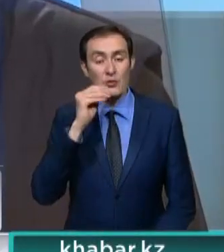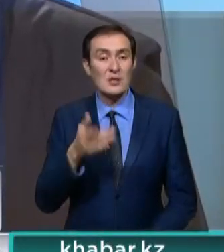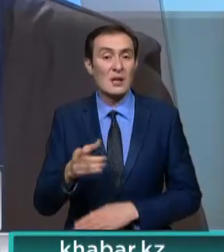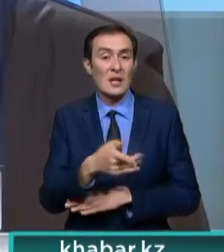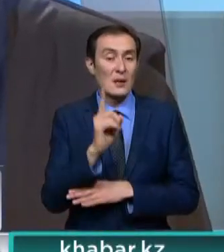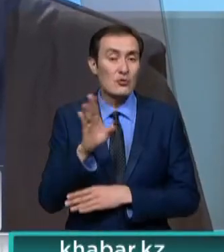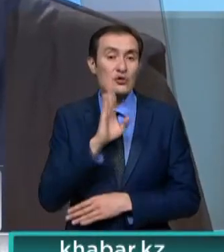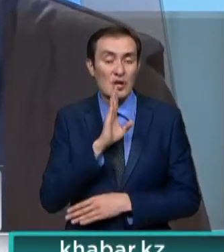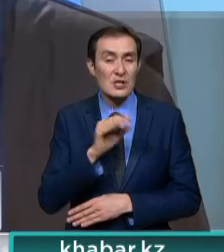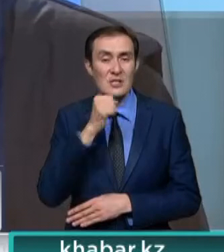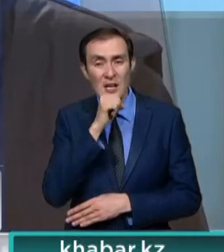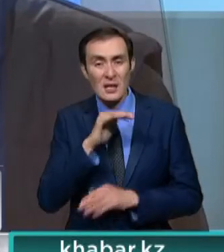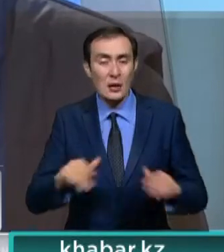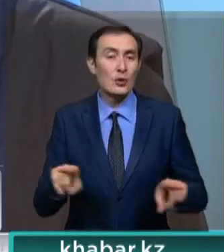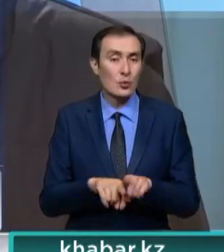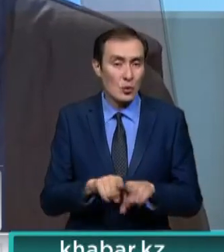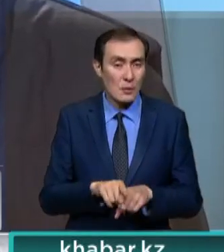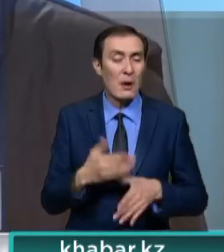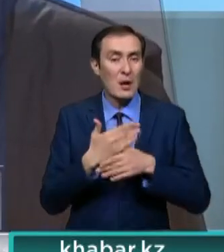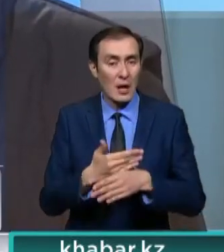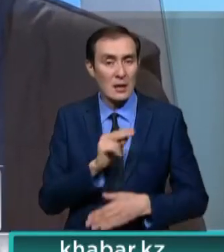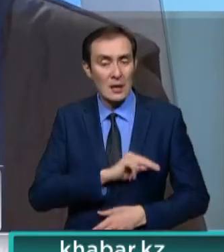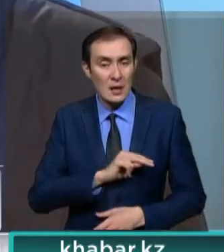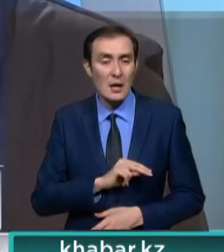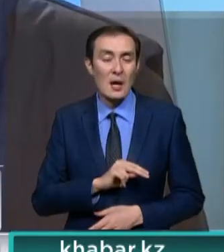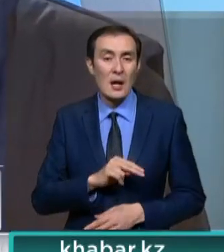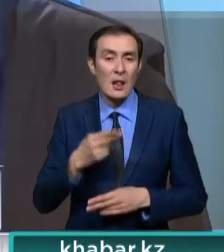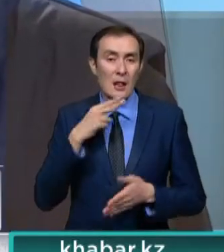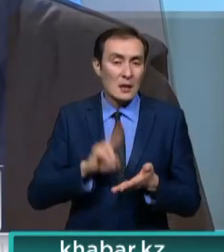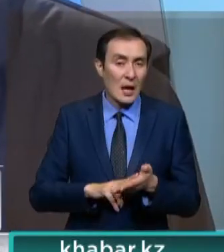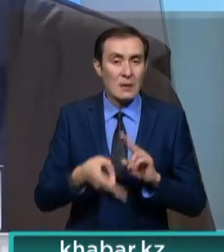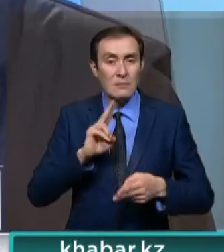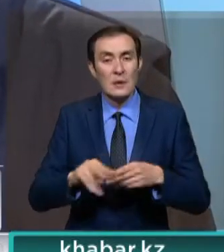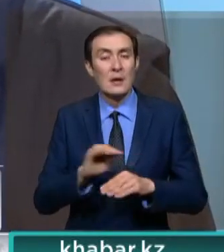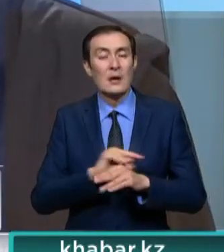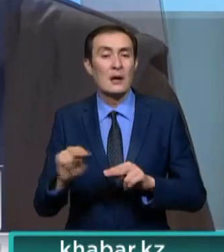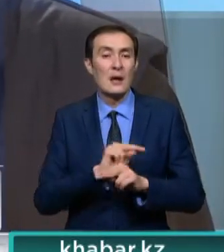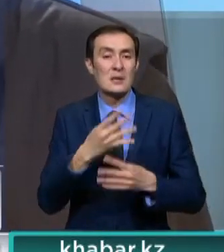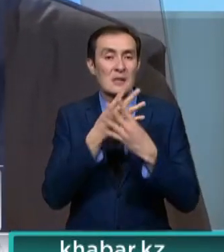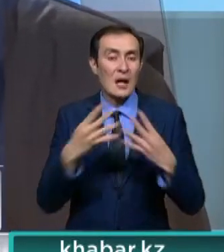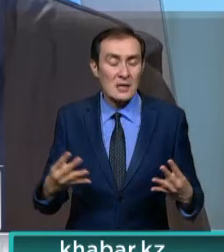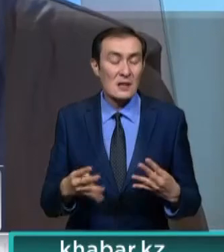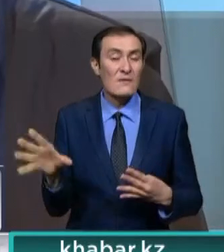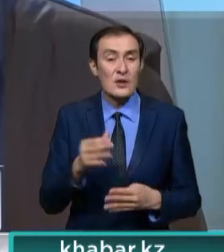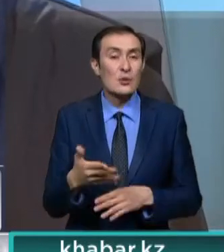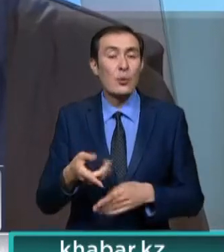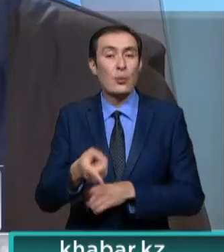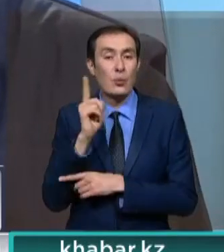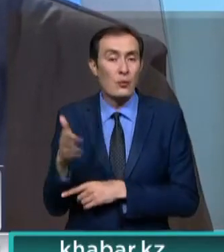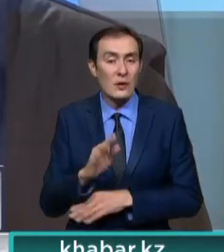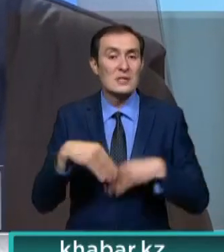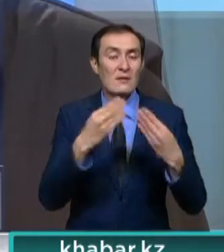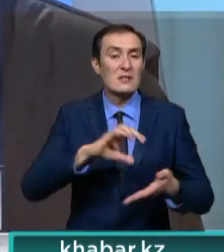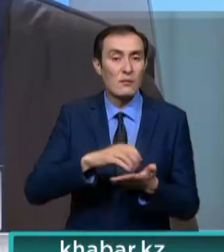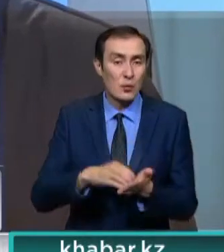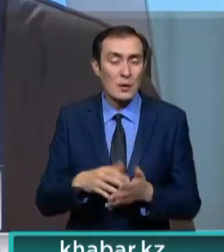рыбу, женщины, старики и дети тоже не сидели без дела. Шли мешки, латали прохудившиеся снасти. Практически весь улов сдавался в приемные